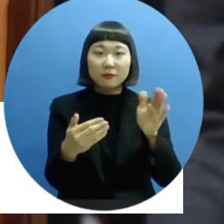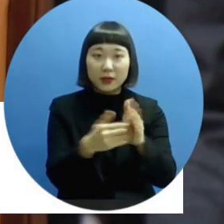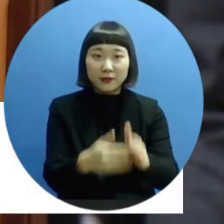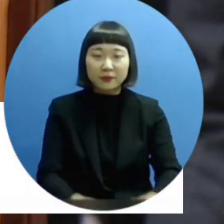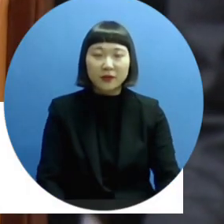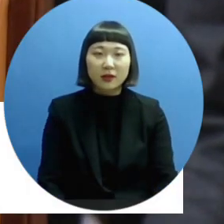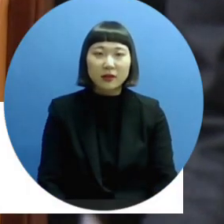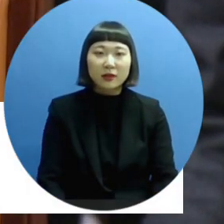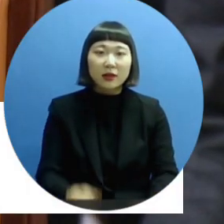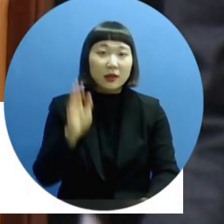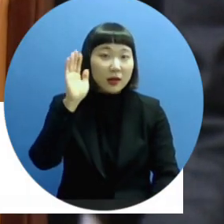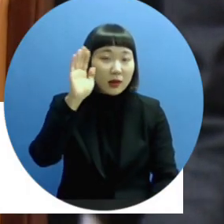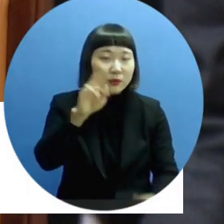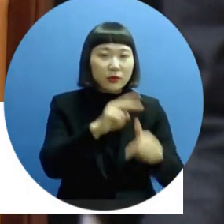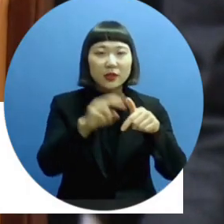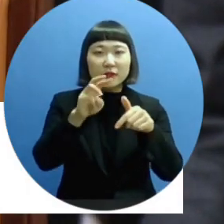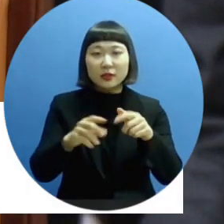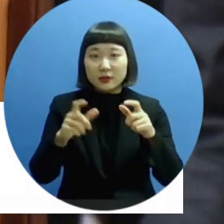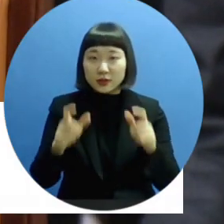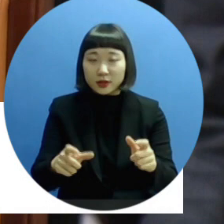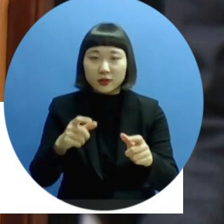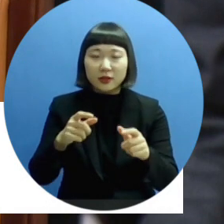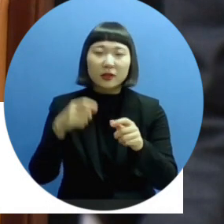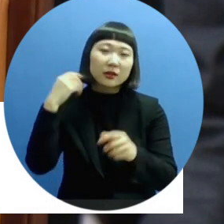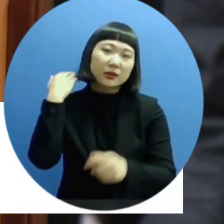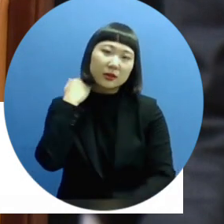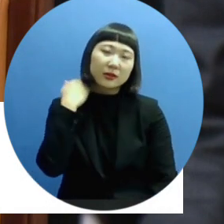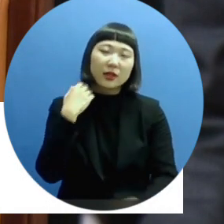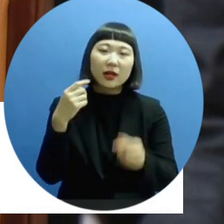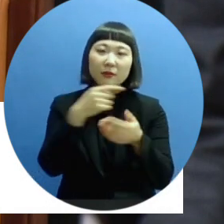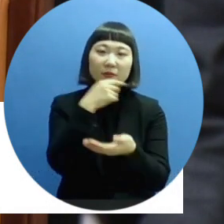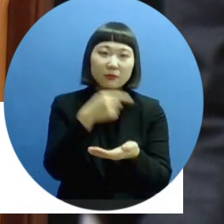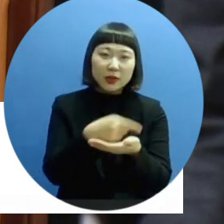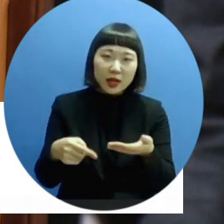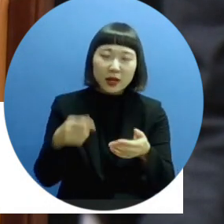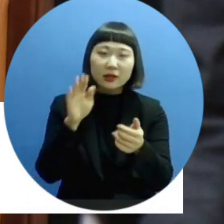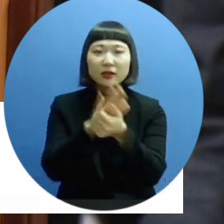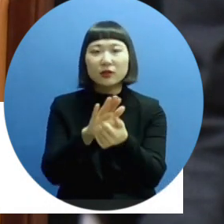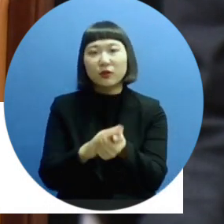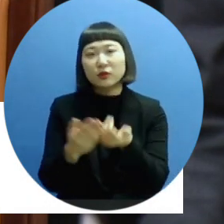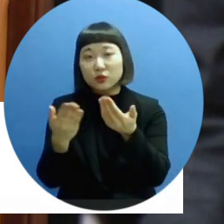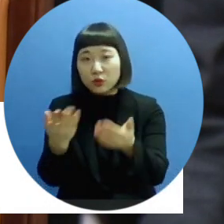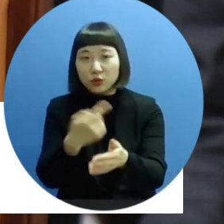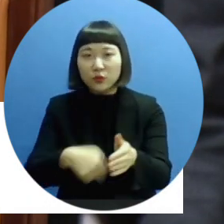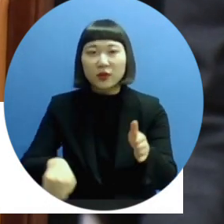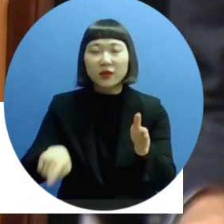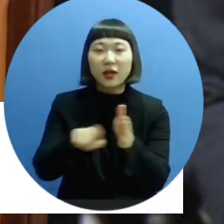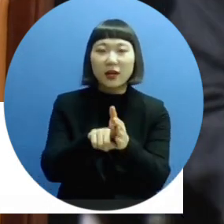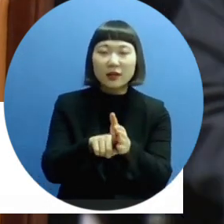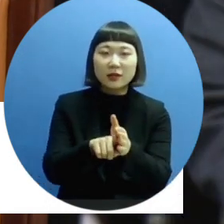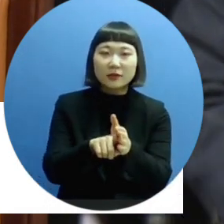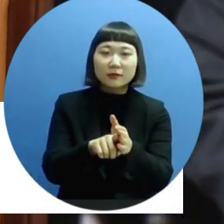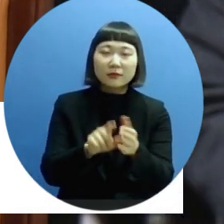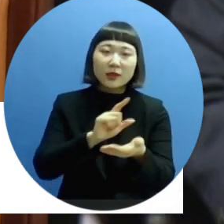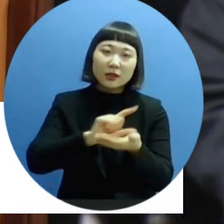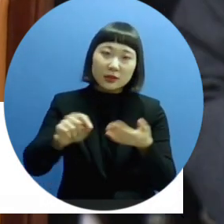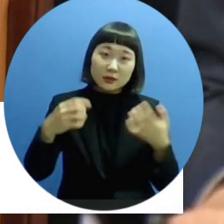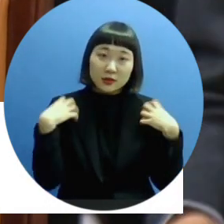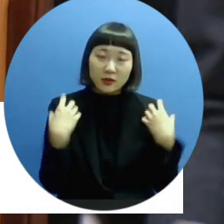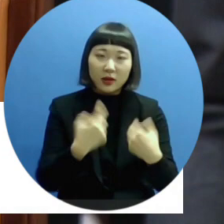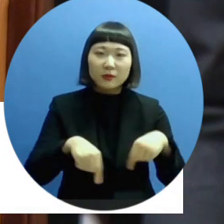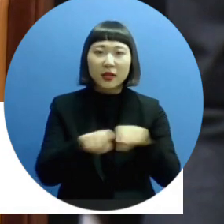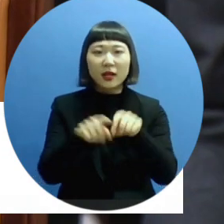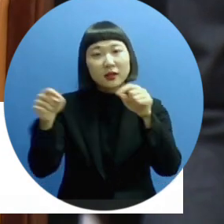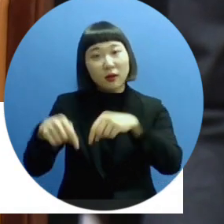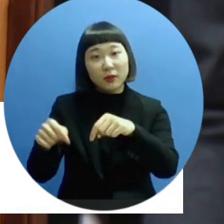지역 전세 피해 지원을 위해 피해 상황과 접근성 등을 고려하여 지자체 협의를 통해 센터의 인천